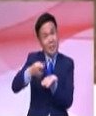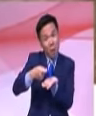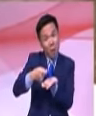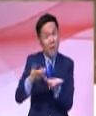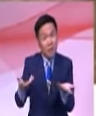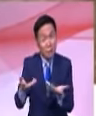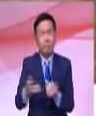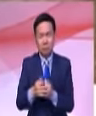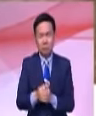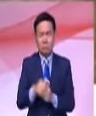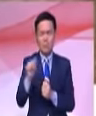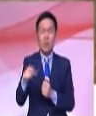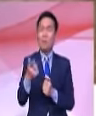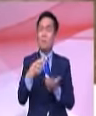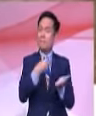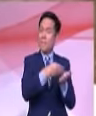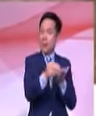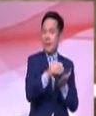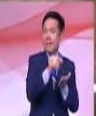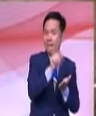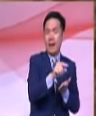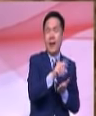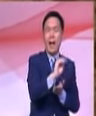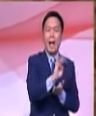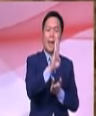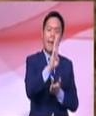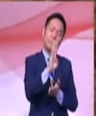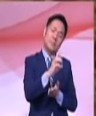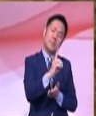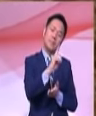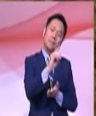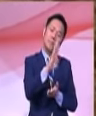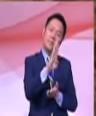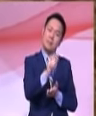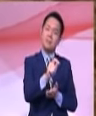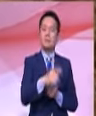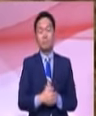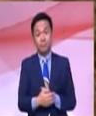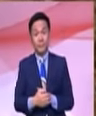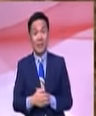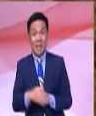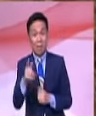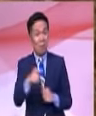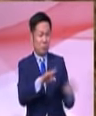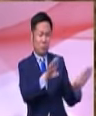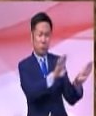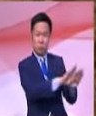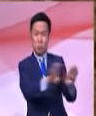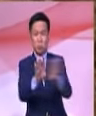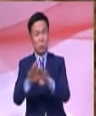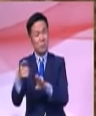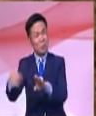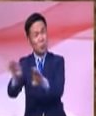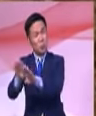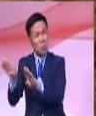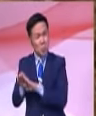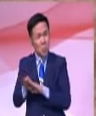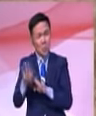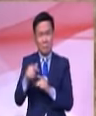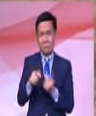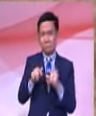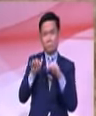yang dimiliki individu akan dibayar oleh MDPT. Bagi mengelak tindakan penutupan semula, peniaga dan